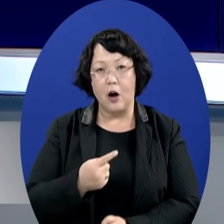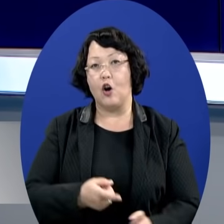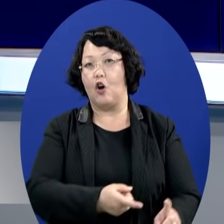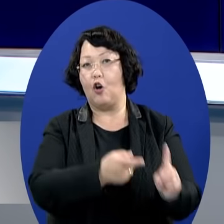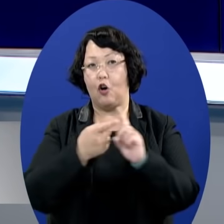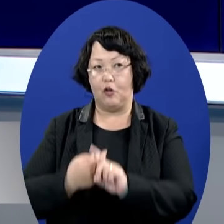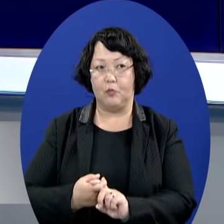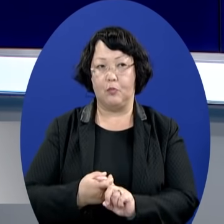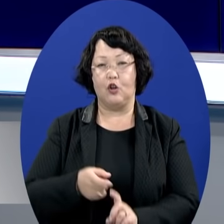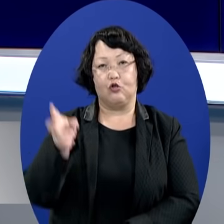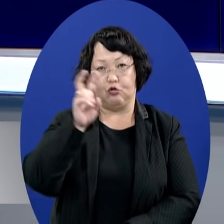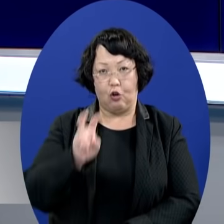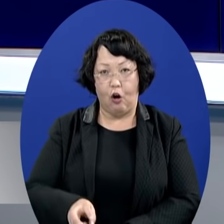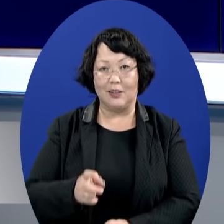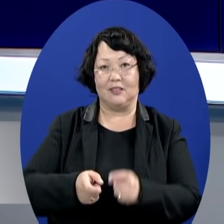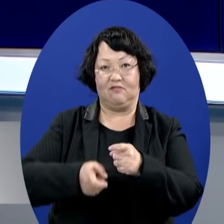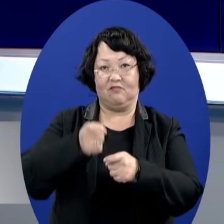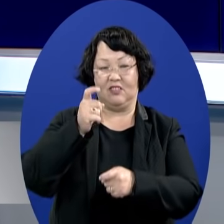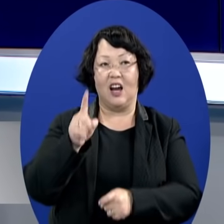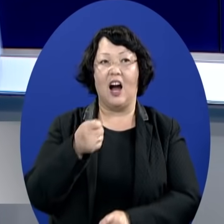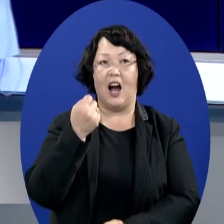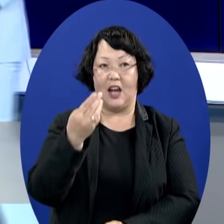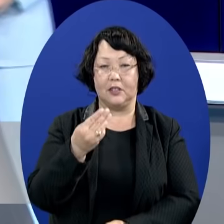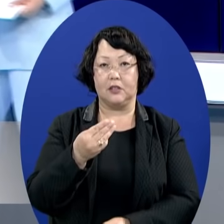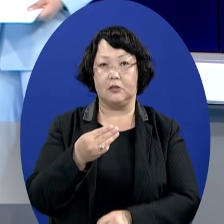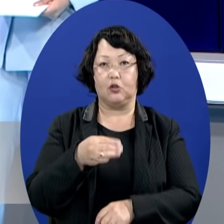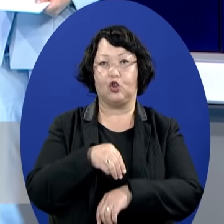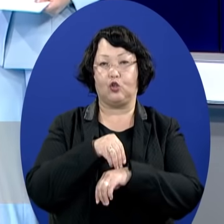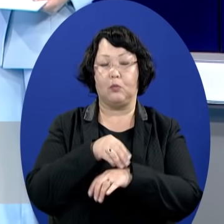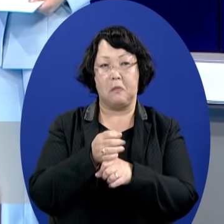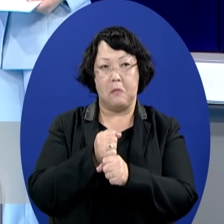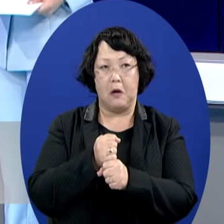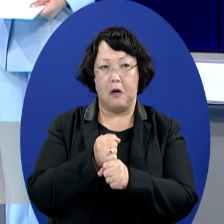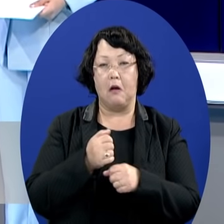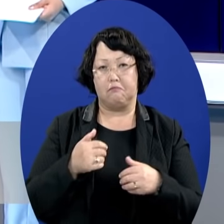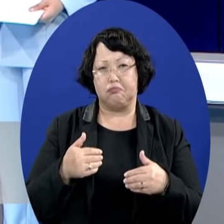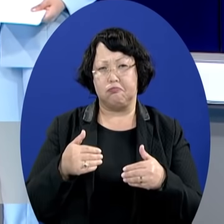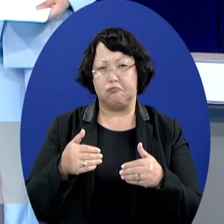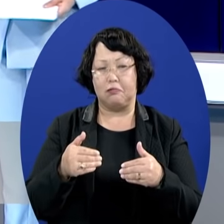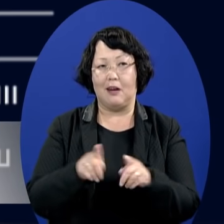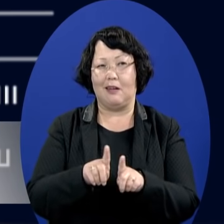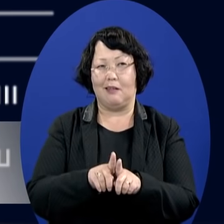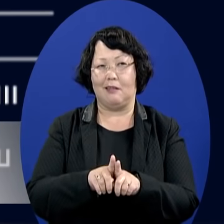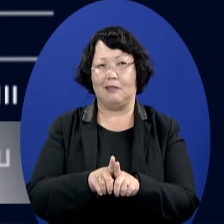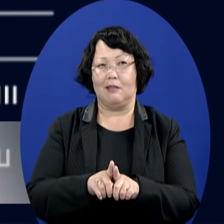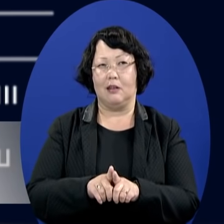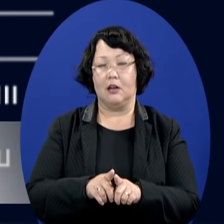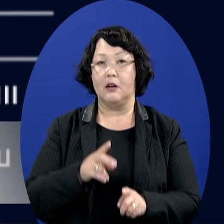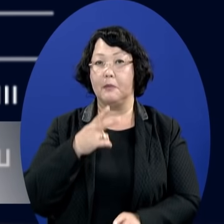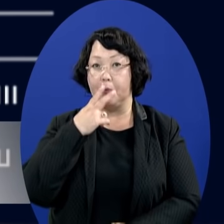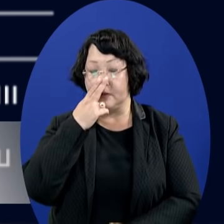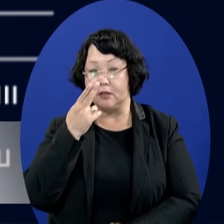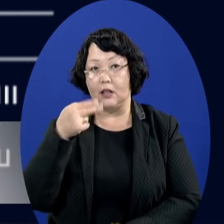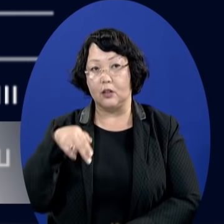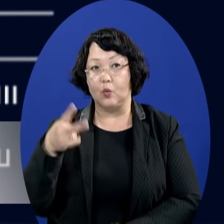уялдаад долларын ханш бас ингээд тогтмол явж ирсэн байна. Тэгэхээр яг энэ графикаас харахад долларын ханш болон шатхууны үнд хоорондоо